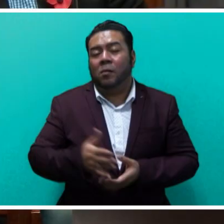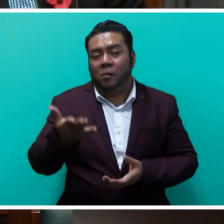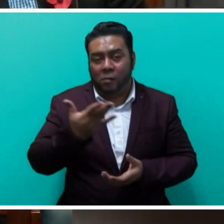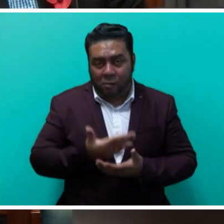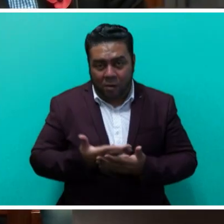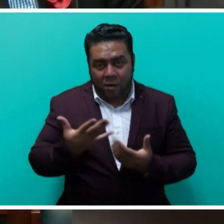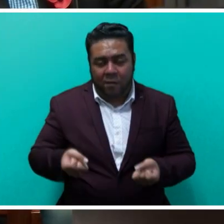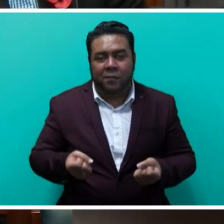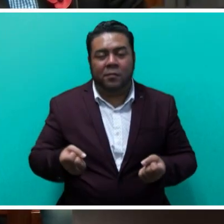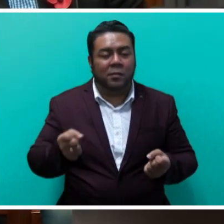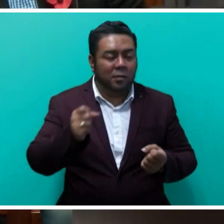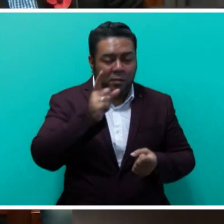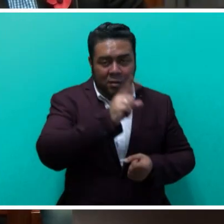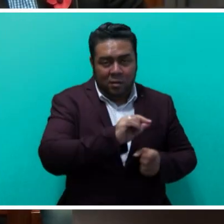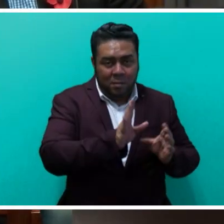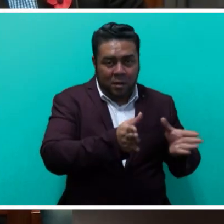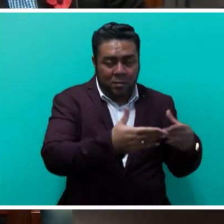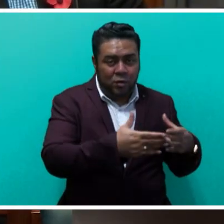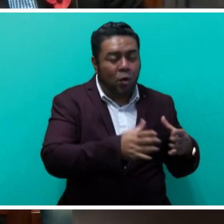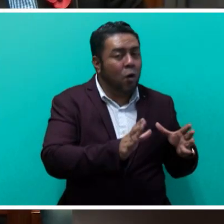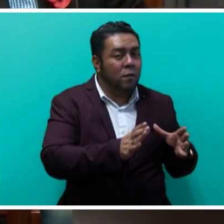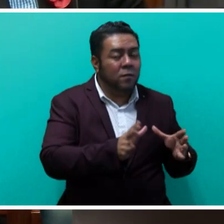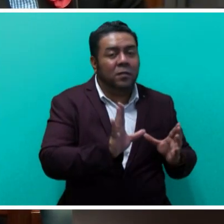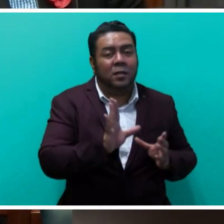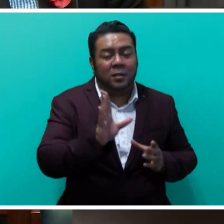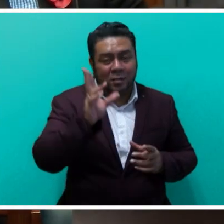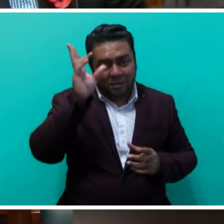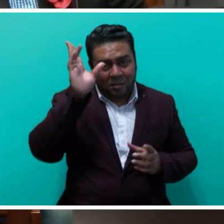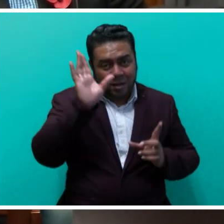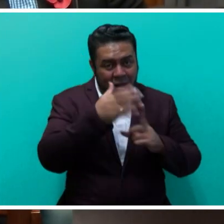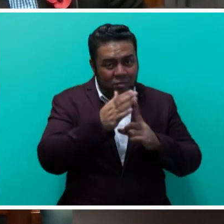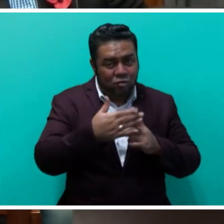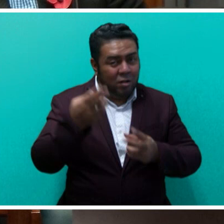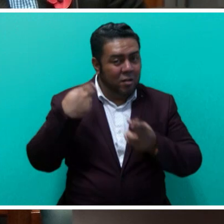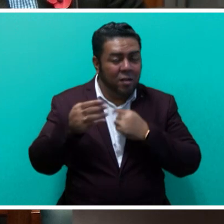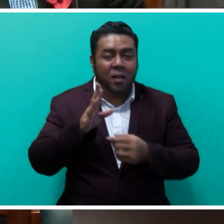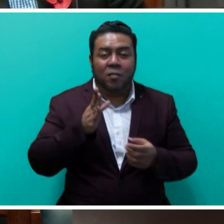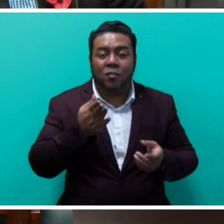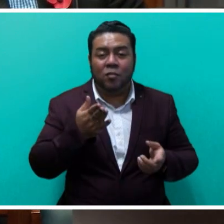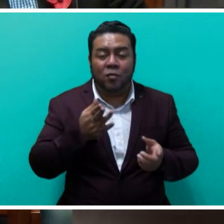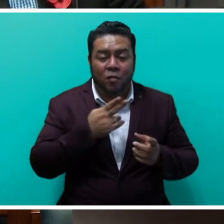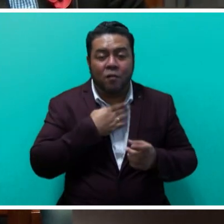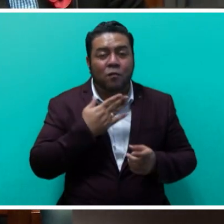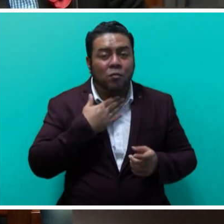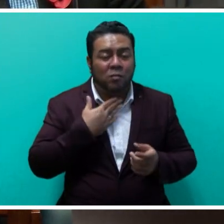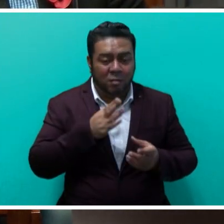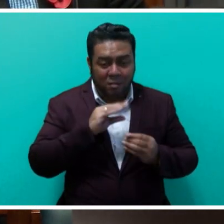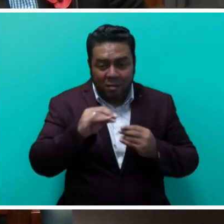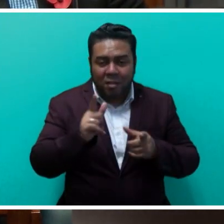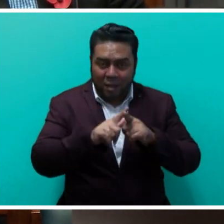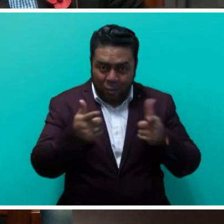tamba daga i taukei na vuli ni tobo ke na bosa e na vaga vulidi ena mutana